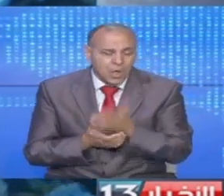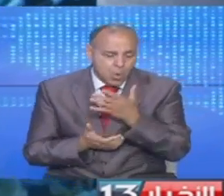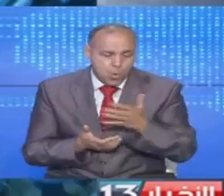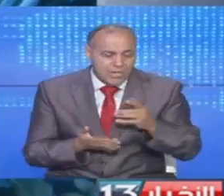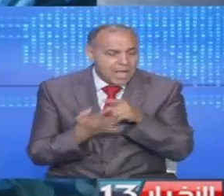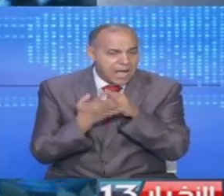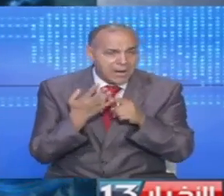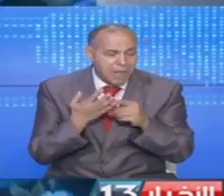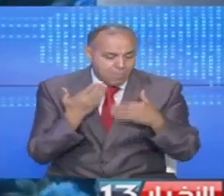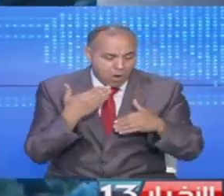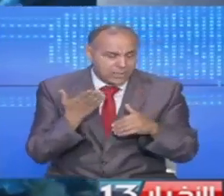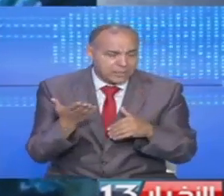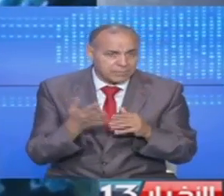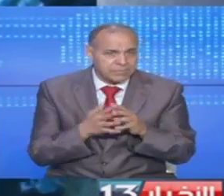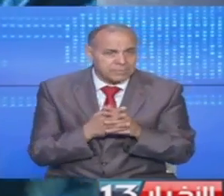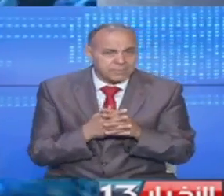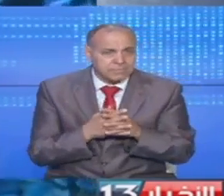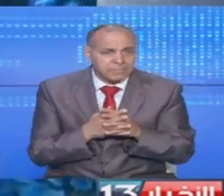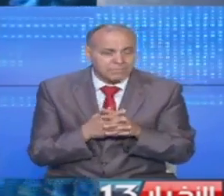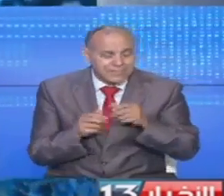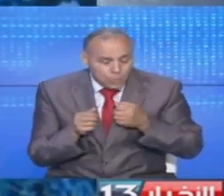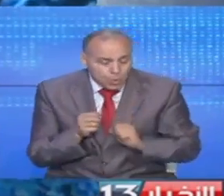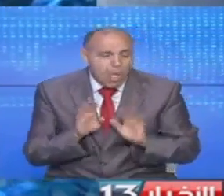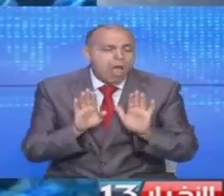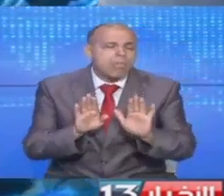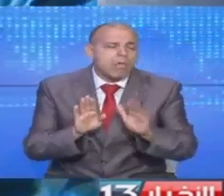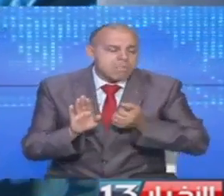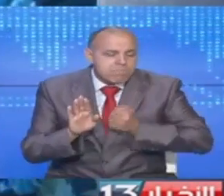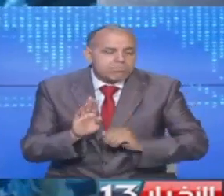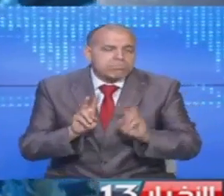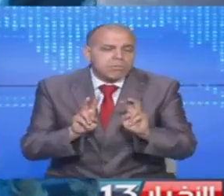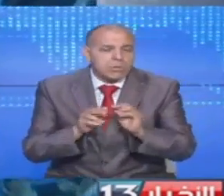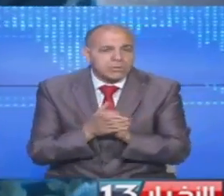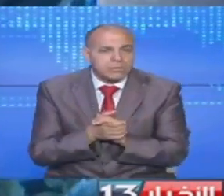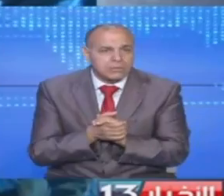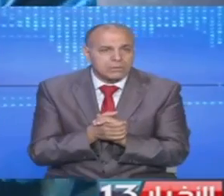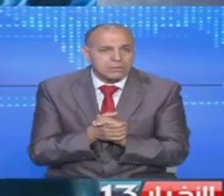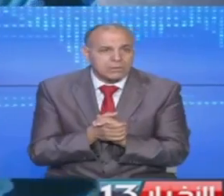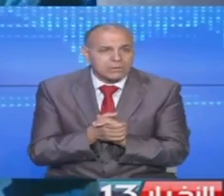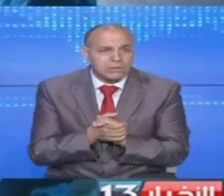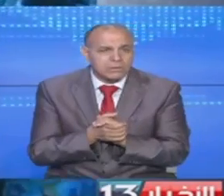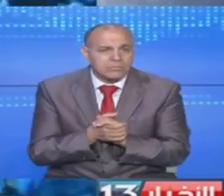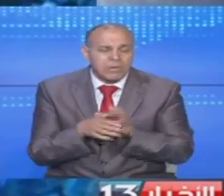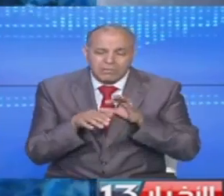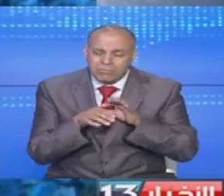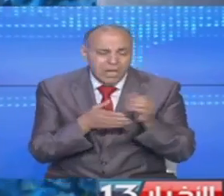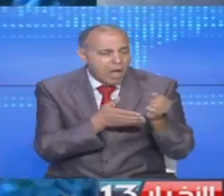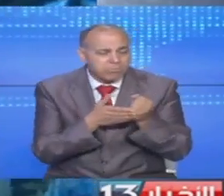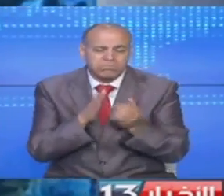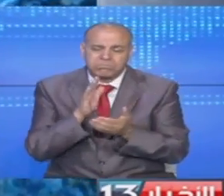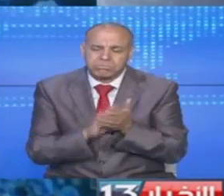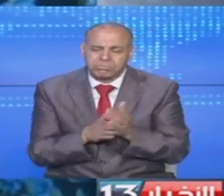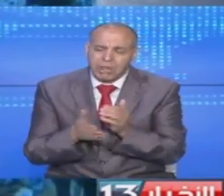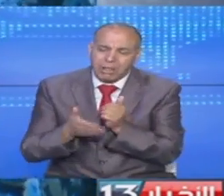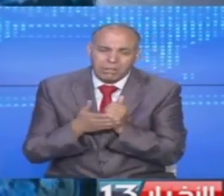الأربعة من نفرح فيهم من تولدوا كما هكاك، هم كما هكاك، يعني ما خلينا بهم حتى بقع باش يعاونوهم